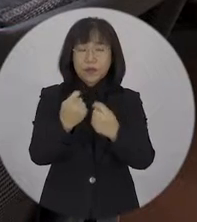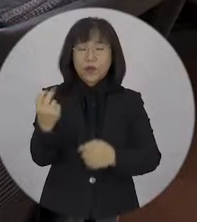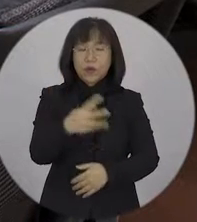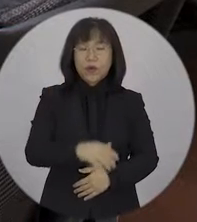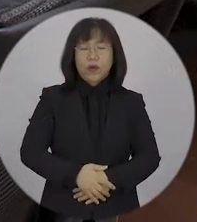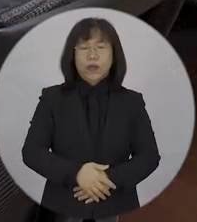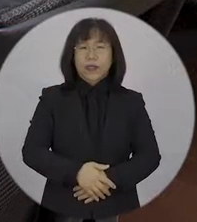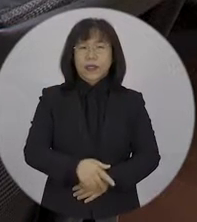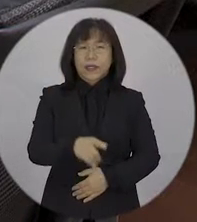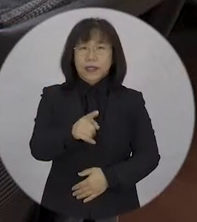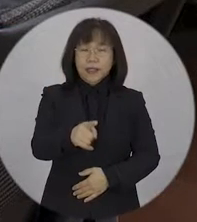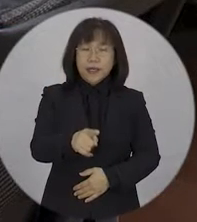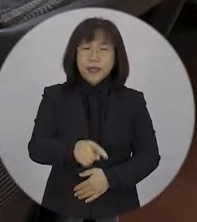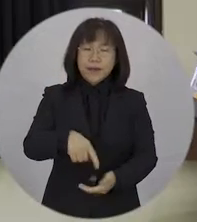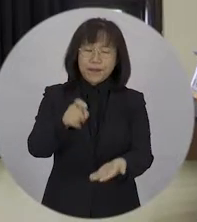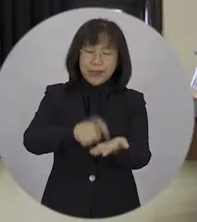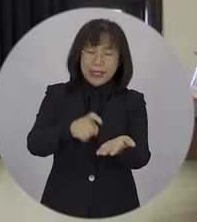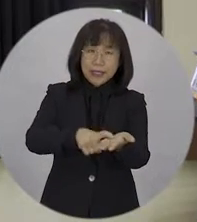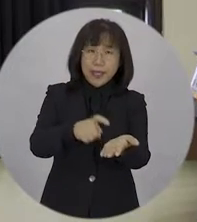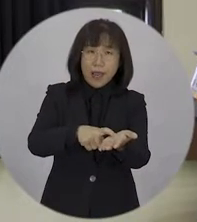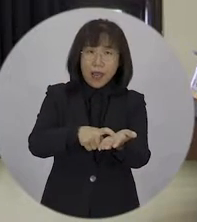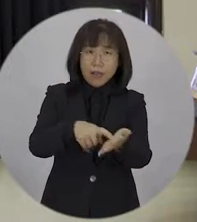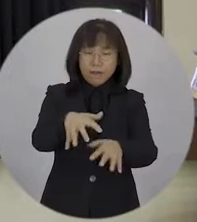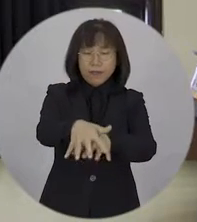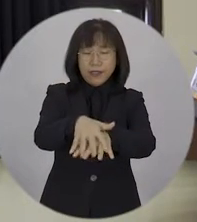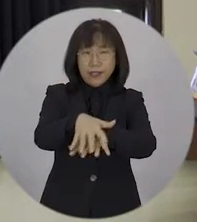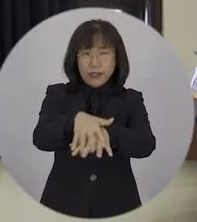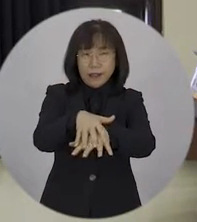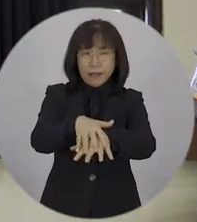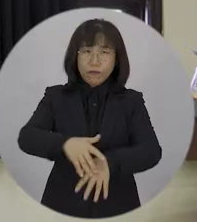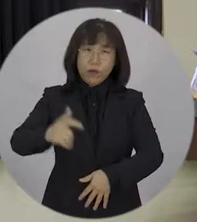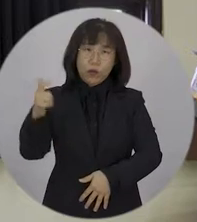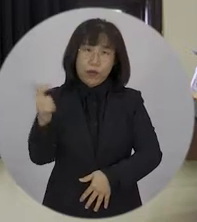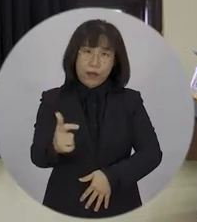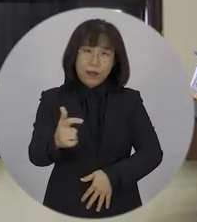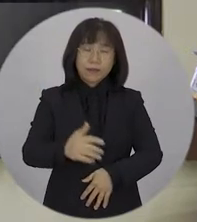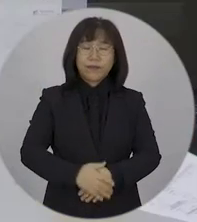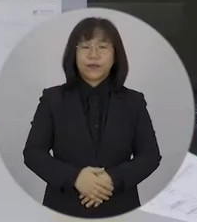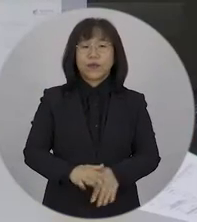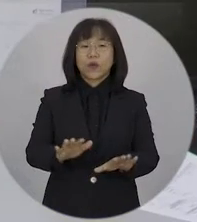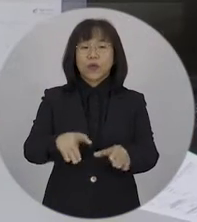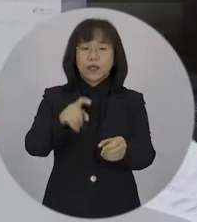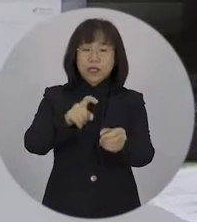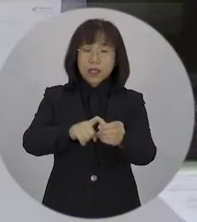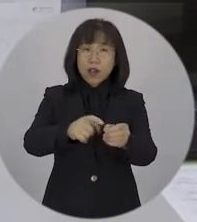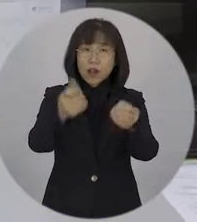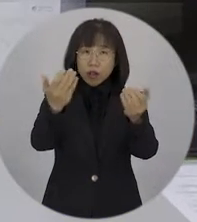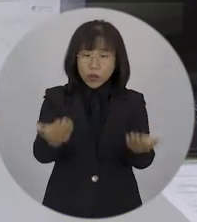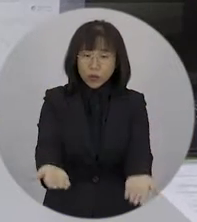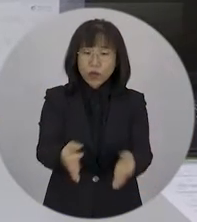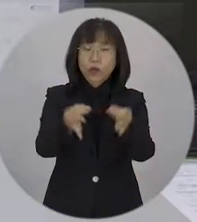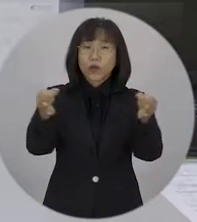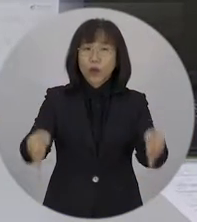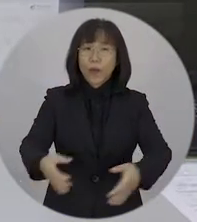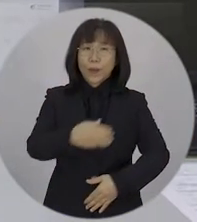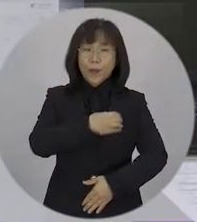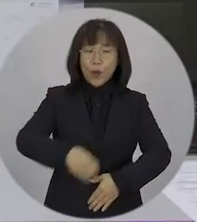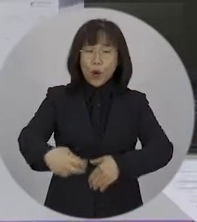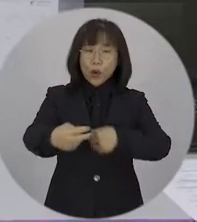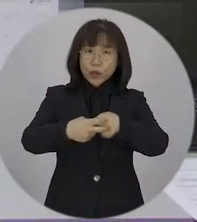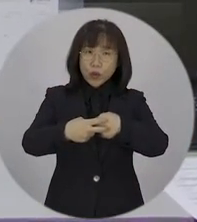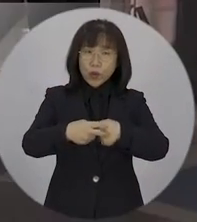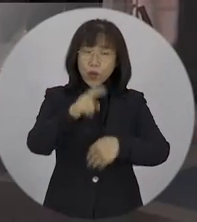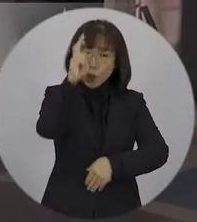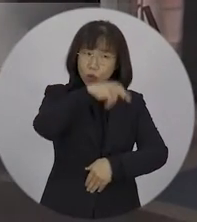재난안전 대책본부 를 운영해 비상 대응 체계를 강화 합니다 또 설 연휴기간 보건소 선별 진료소 는